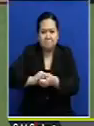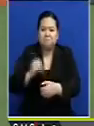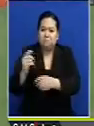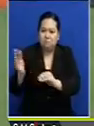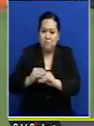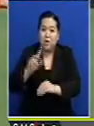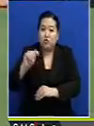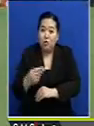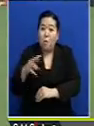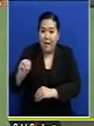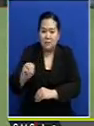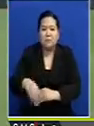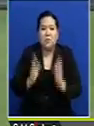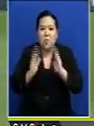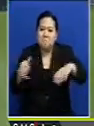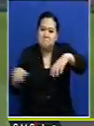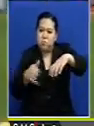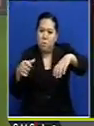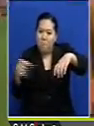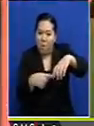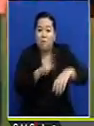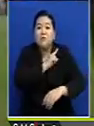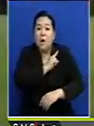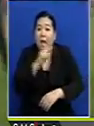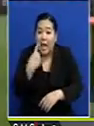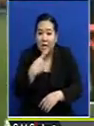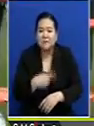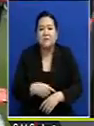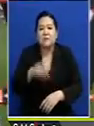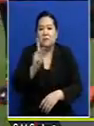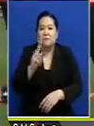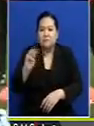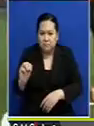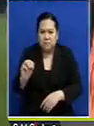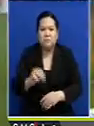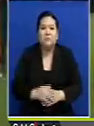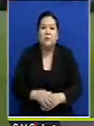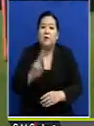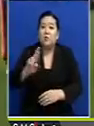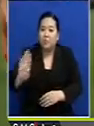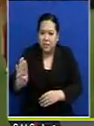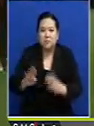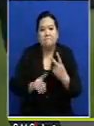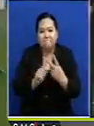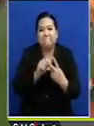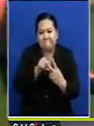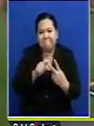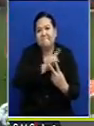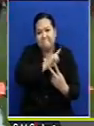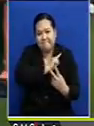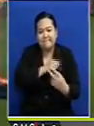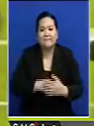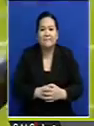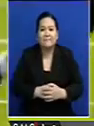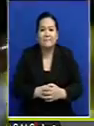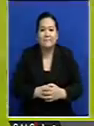ทมัสบุลเลอร์แนวรุกยังเป็นฟรองก์ลิเบอรี่ทางด้านของคิงลี่กูมองแล้วก็โรเบิร์ตเลวานดอฟสกี้ครับส่วนดอทบุล